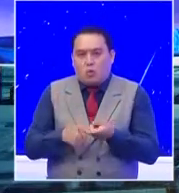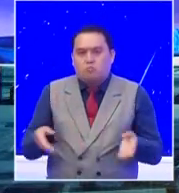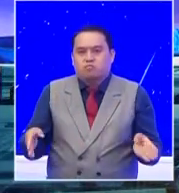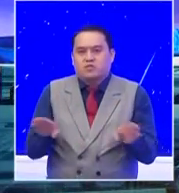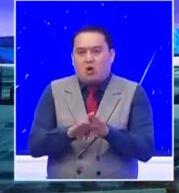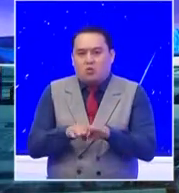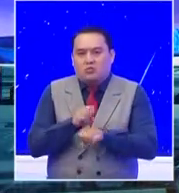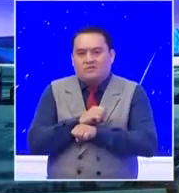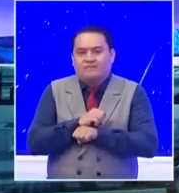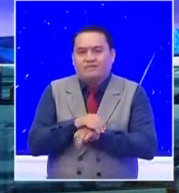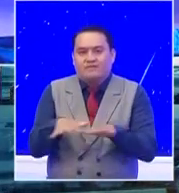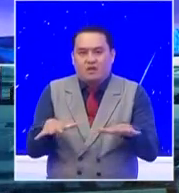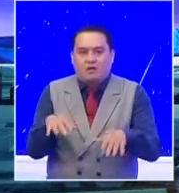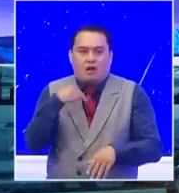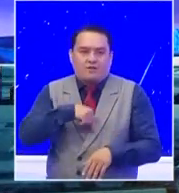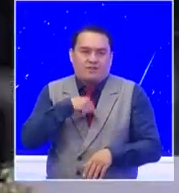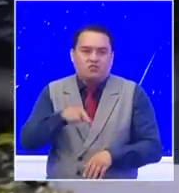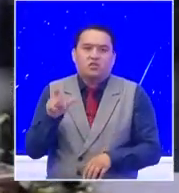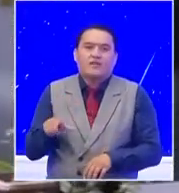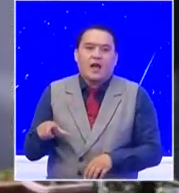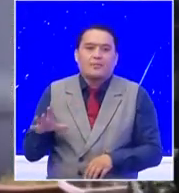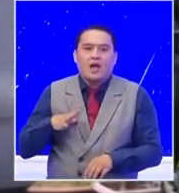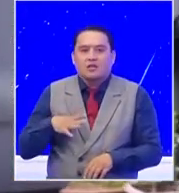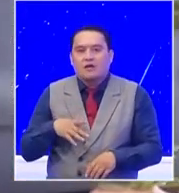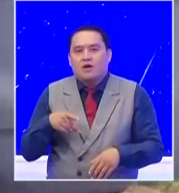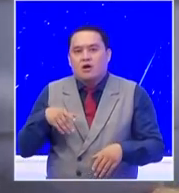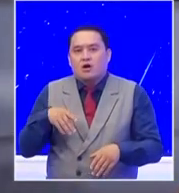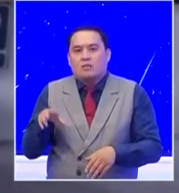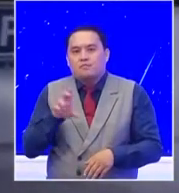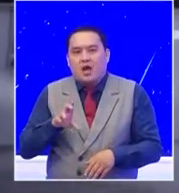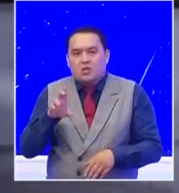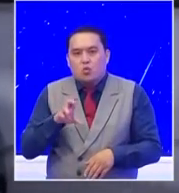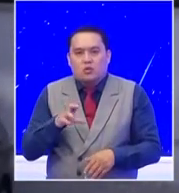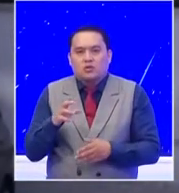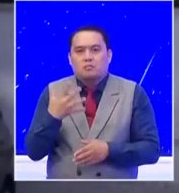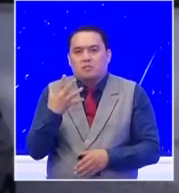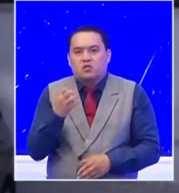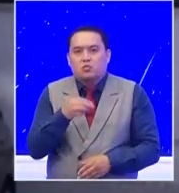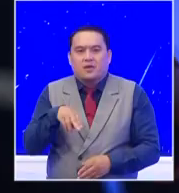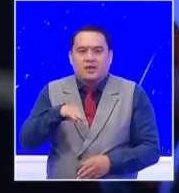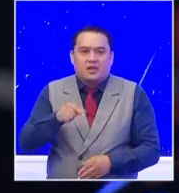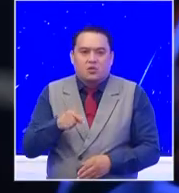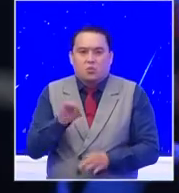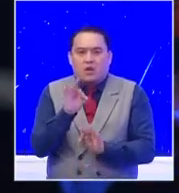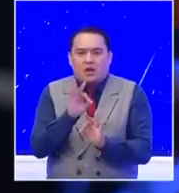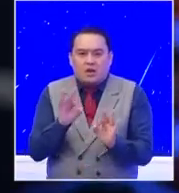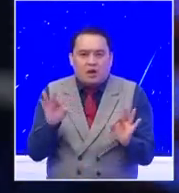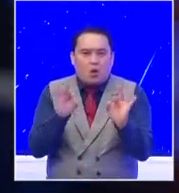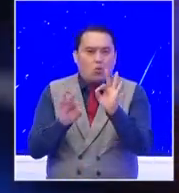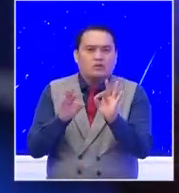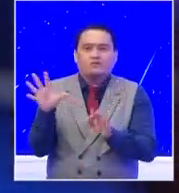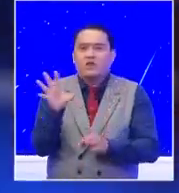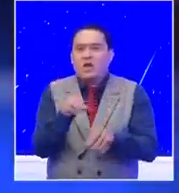блокировать размножение вируса в организме человека. В их распоряжении биологический архив из 500 миллиардов молекул.